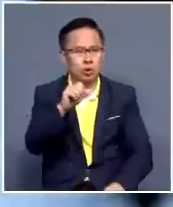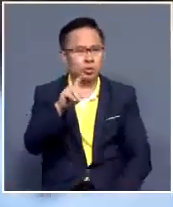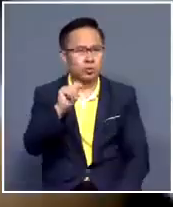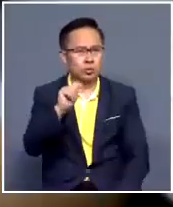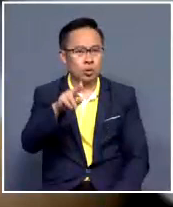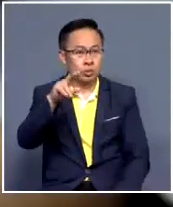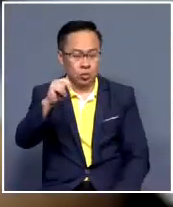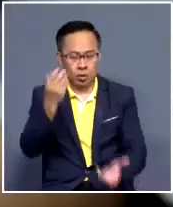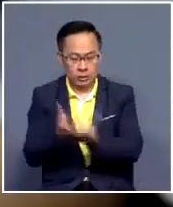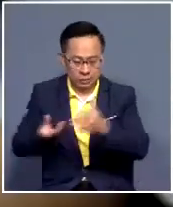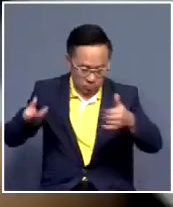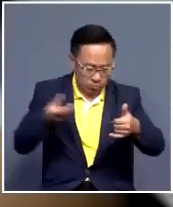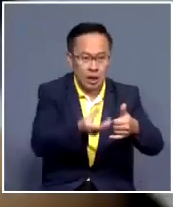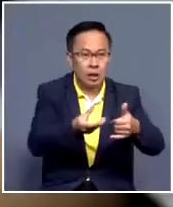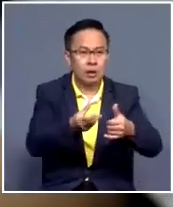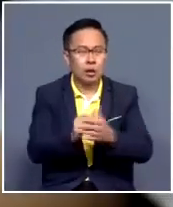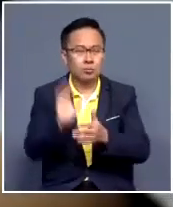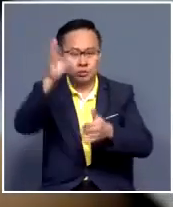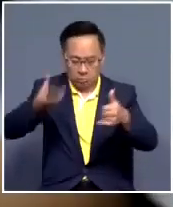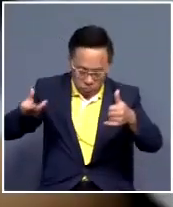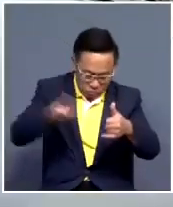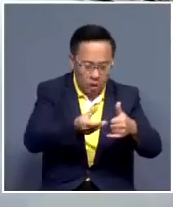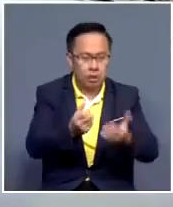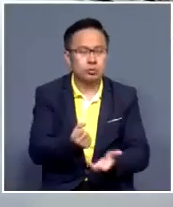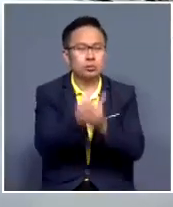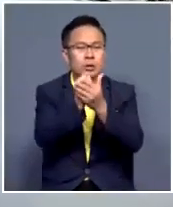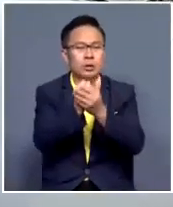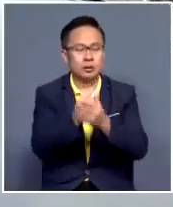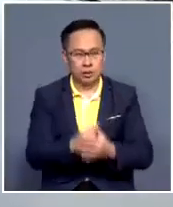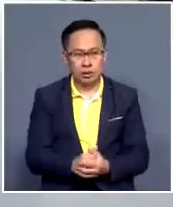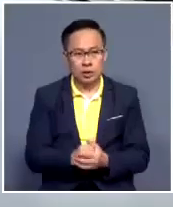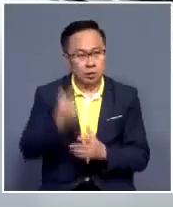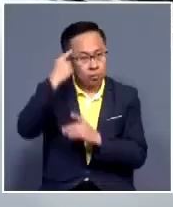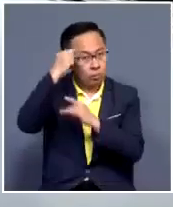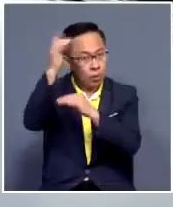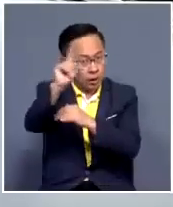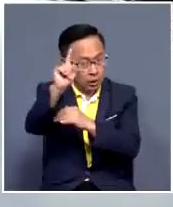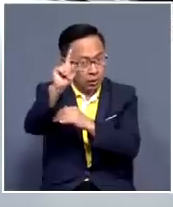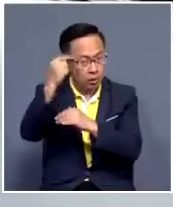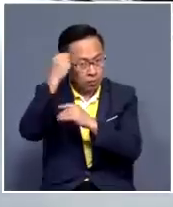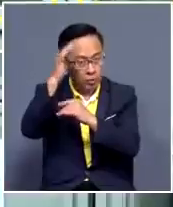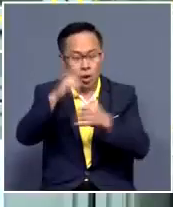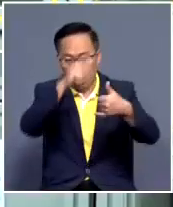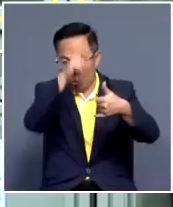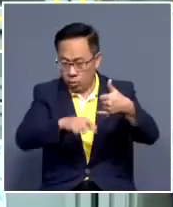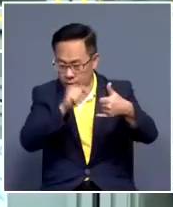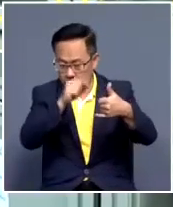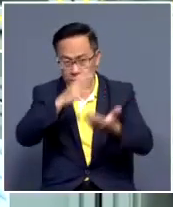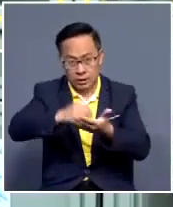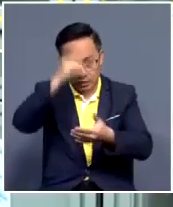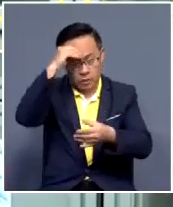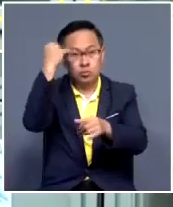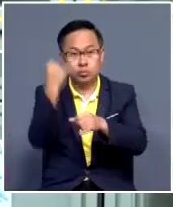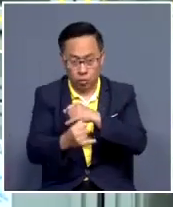ร่วมกับทางบริษัทนะครับช่วยกันสนับสนุนนะครับโครงการจริงๆเราคาดหวังอย่างเดียวเลยครับว่าบัณฑิตหรือ